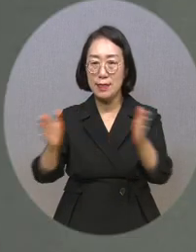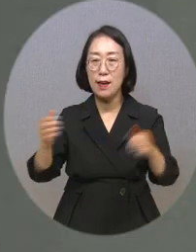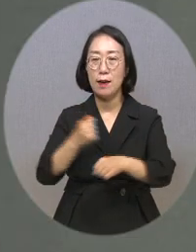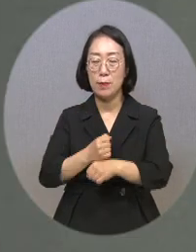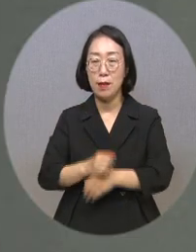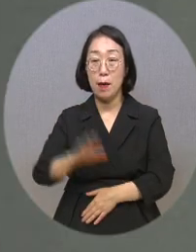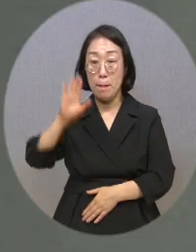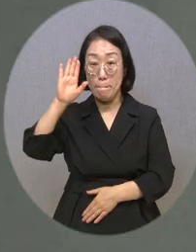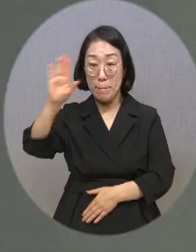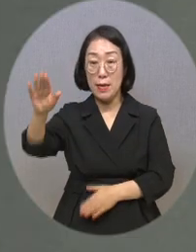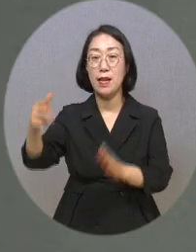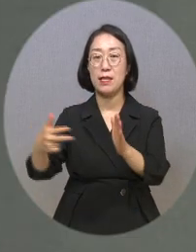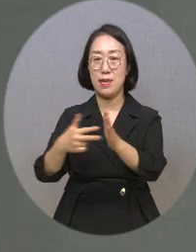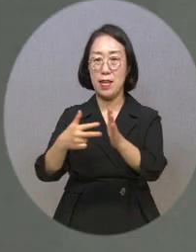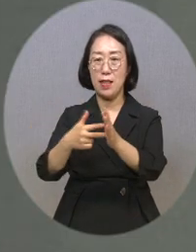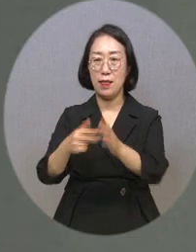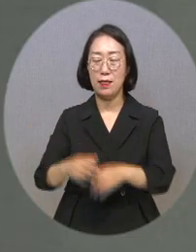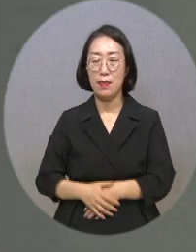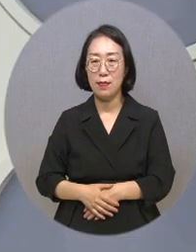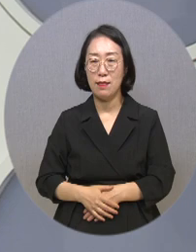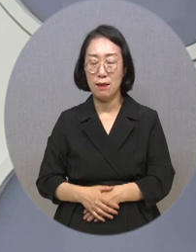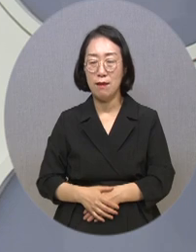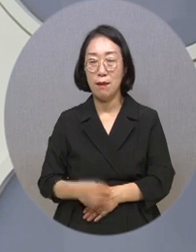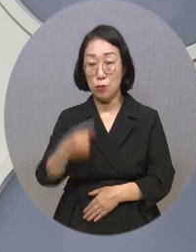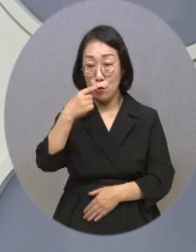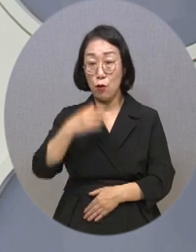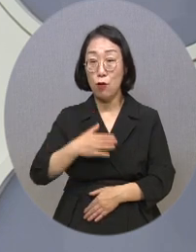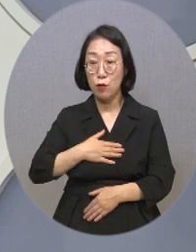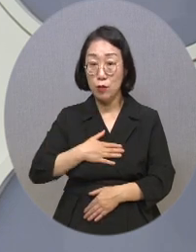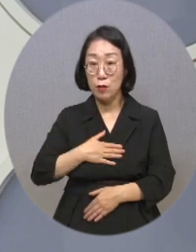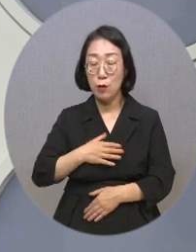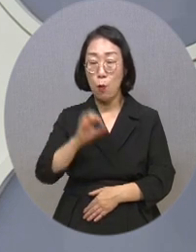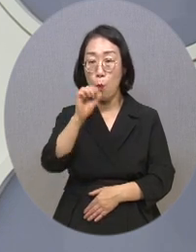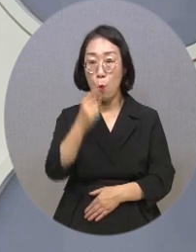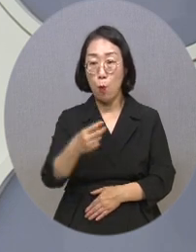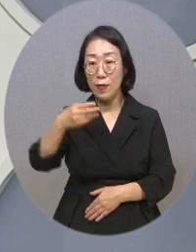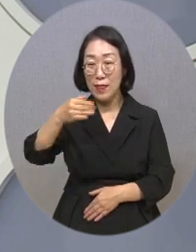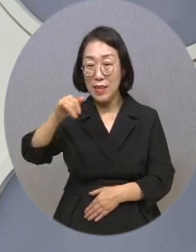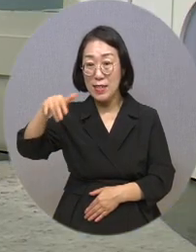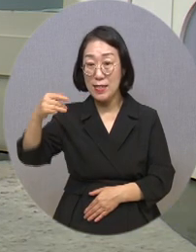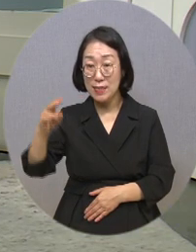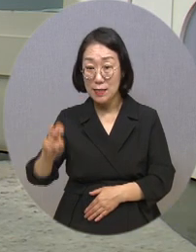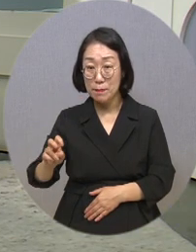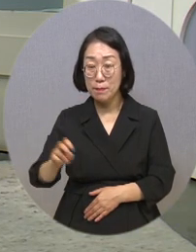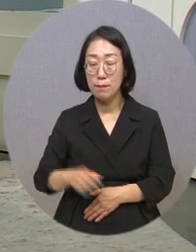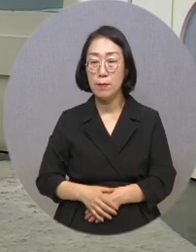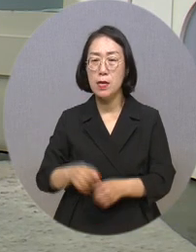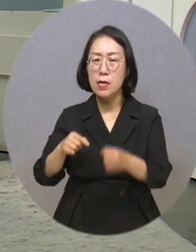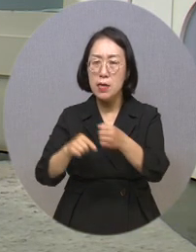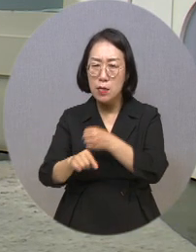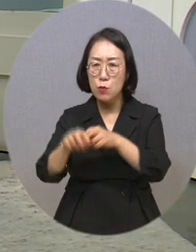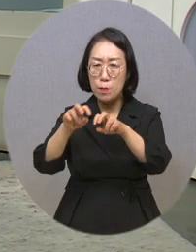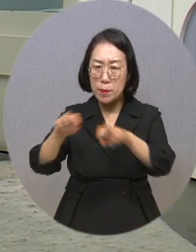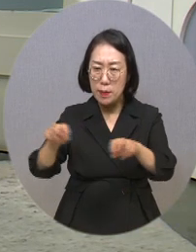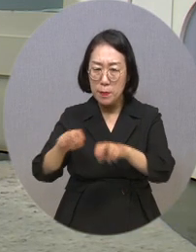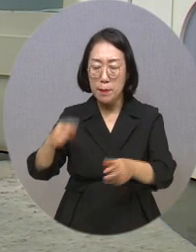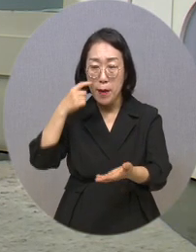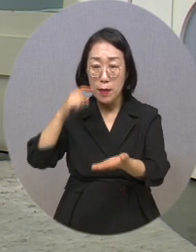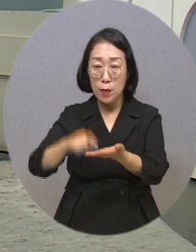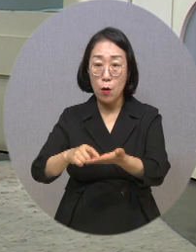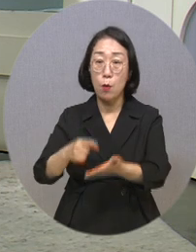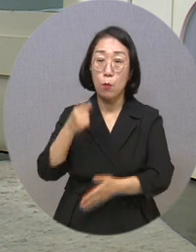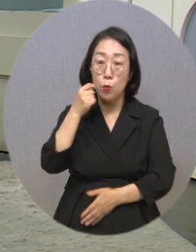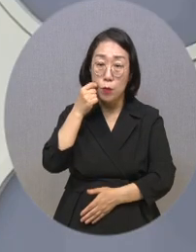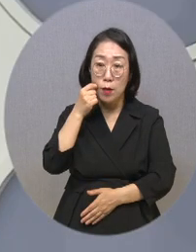미래 재단이. 네. 그래서 저는 저기 그 오티즘은 지금 원인을 알 수 없는 그런 거라서